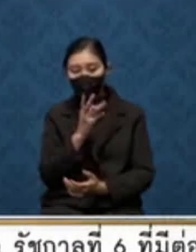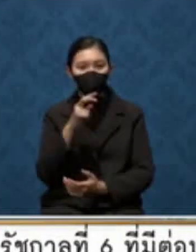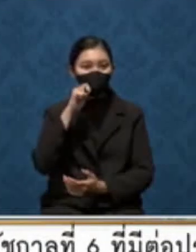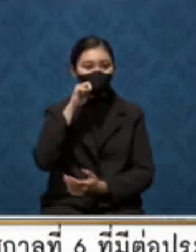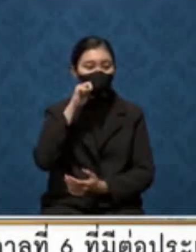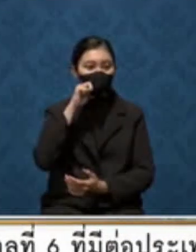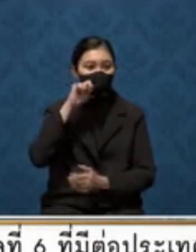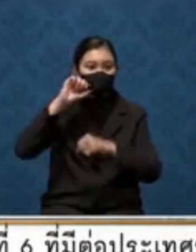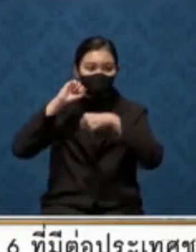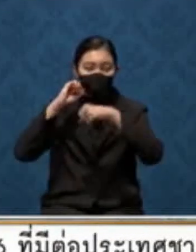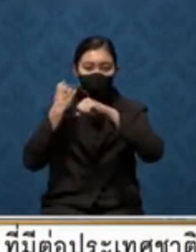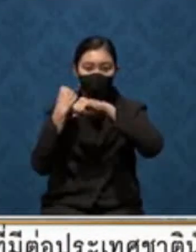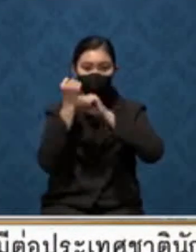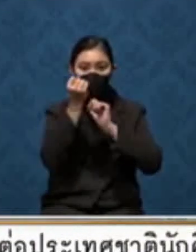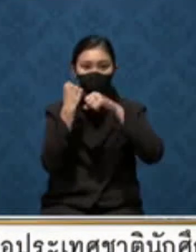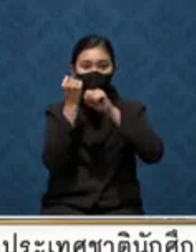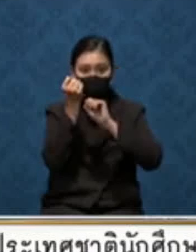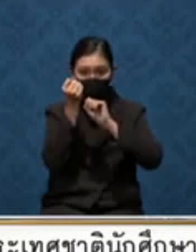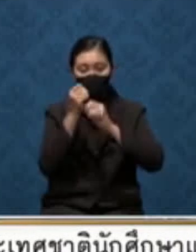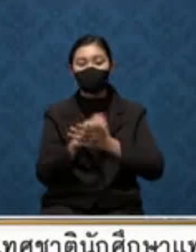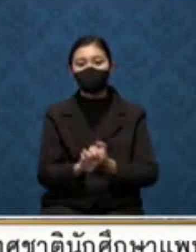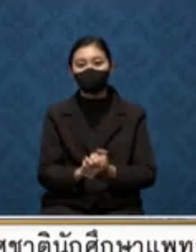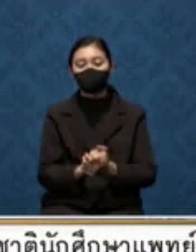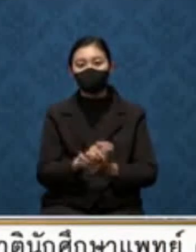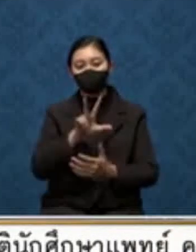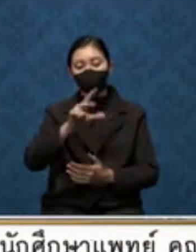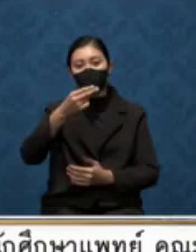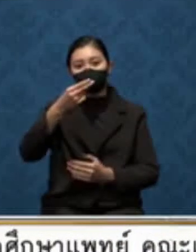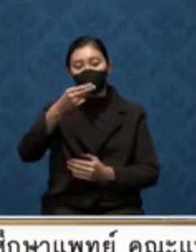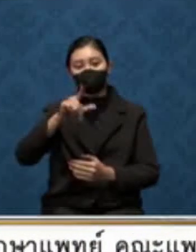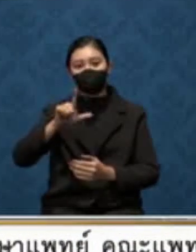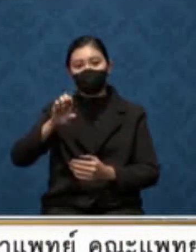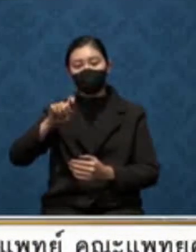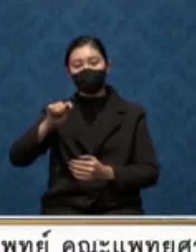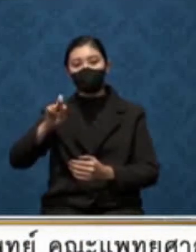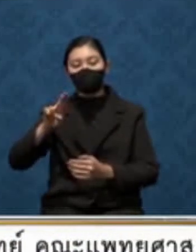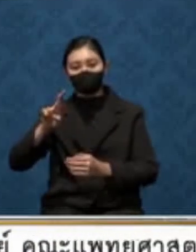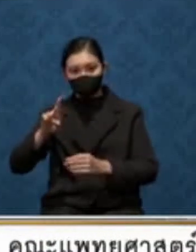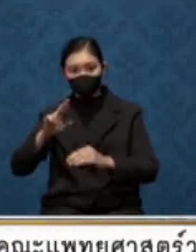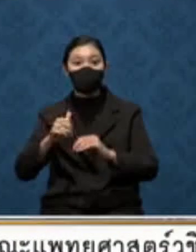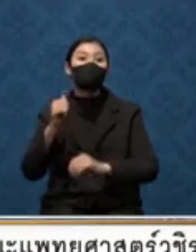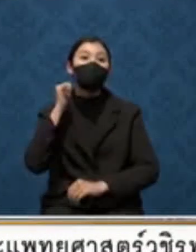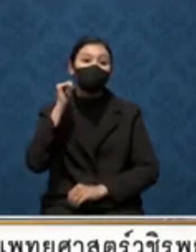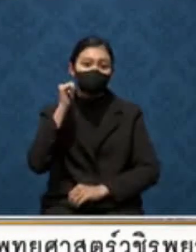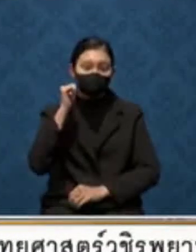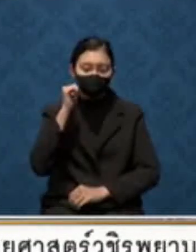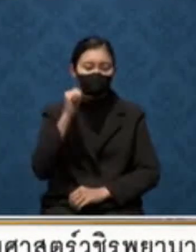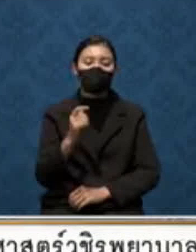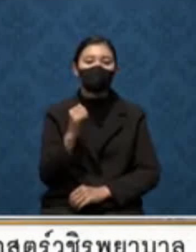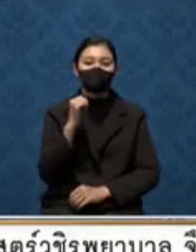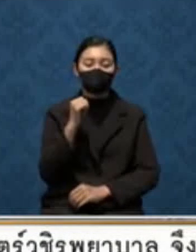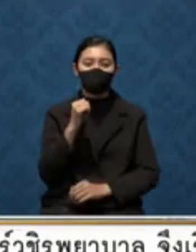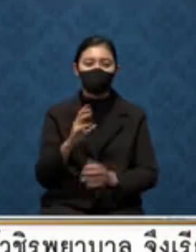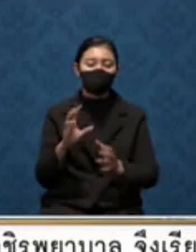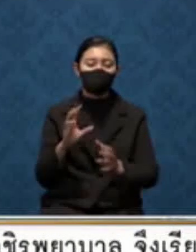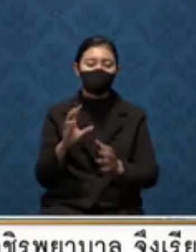มารวมถึงจุนจดทะเบียน และจำนวพนังานด้วยไปฟังช่งหนึ่งที่พิ menta ได้มการอภüt whyเรื่องนอย่างน่